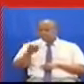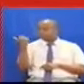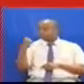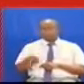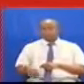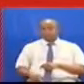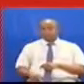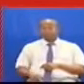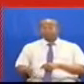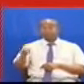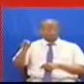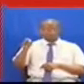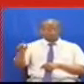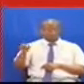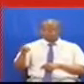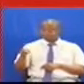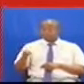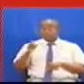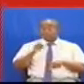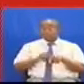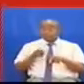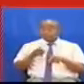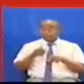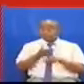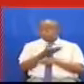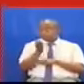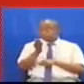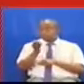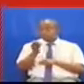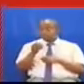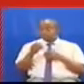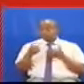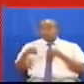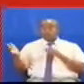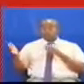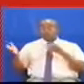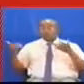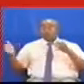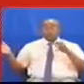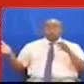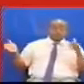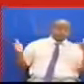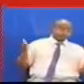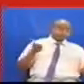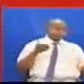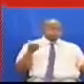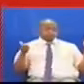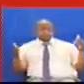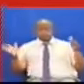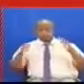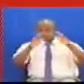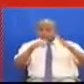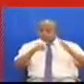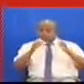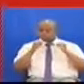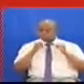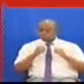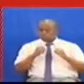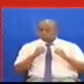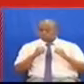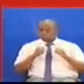na unatuweza kutuvusha hata wakati mwingine hata upepo ukivuma vipi, lakini bunge lako limekuwa stable. Hongera sana Mheshimiwa